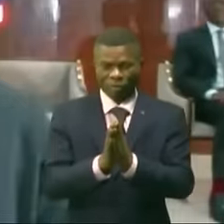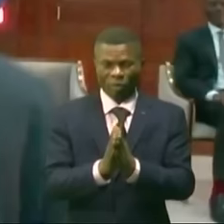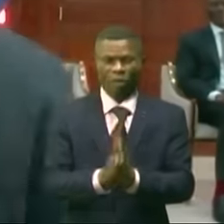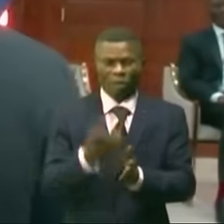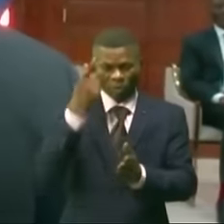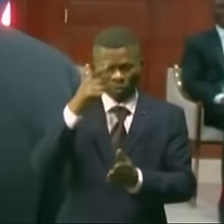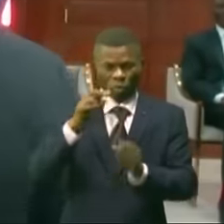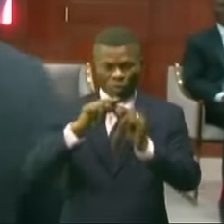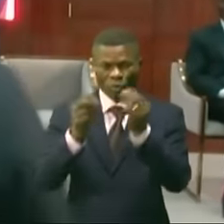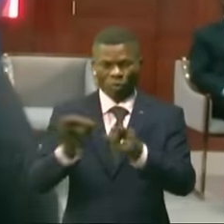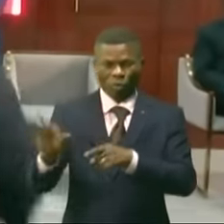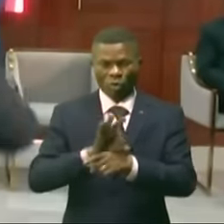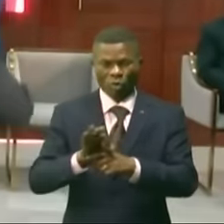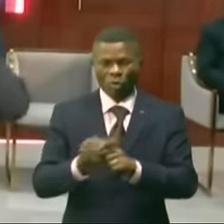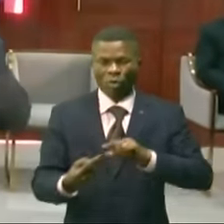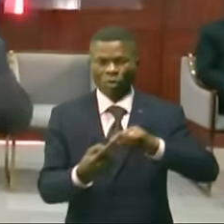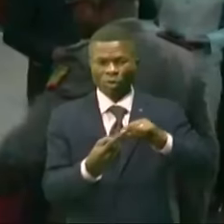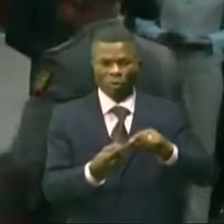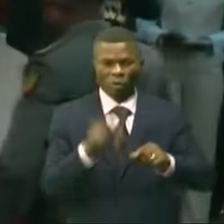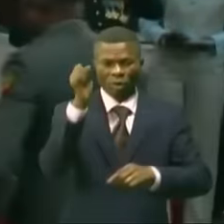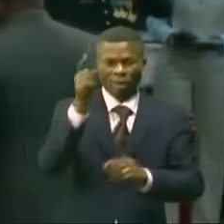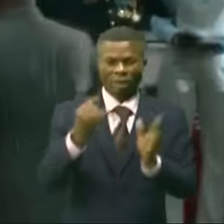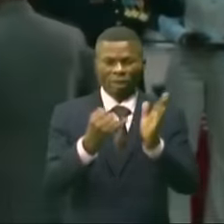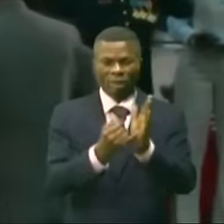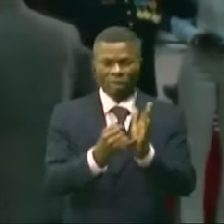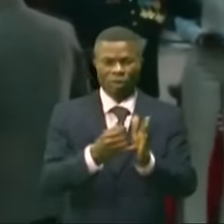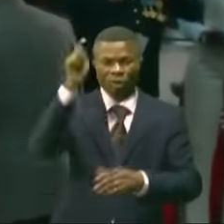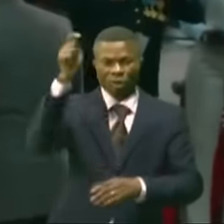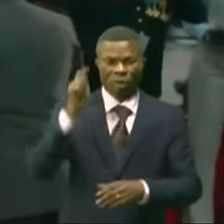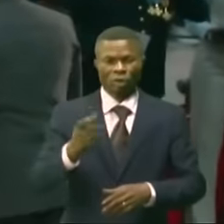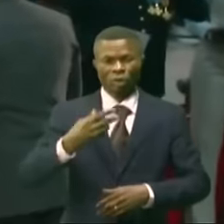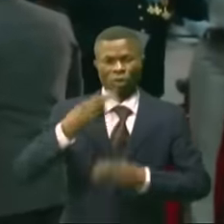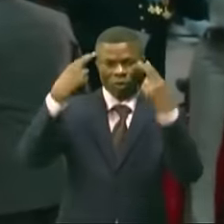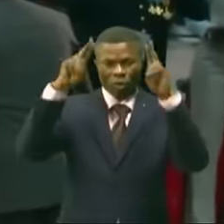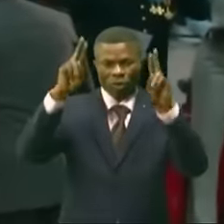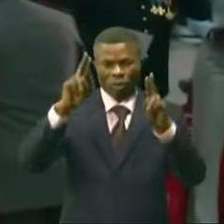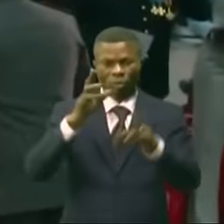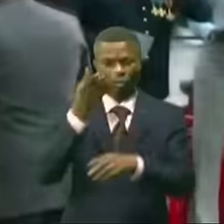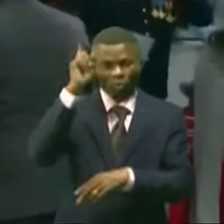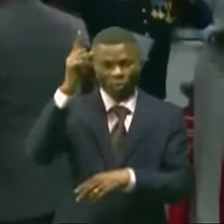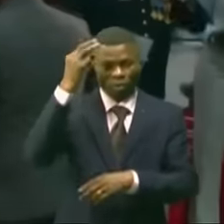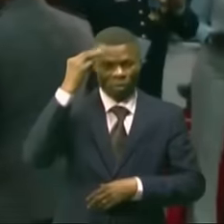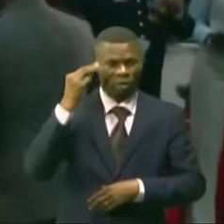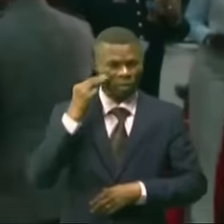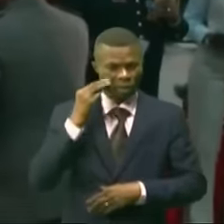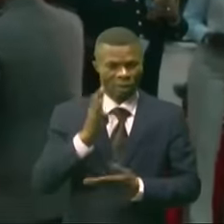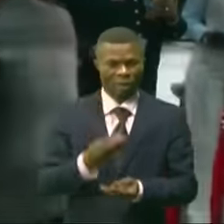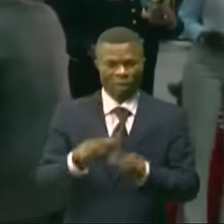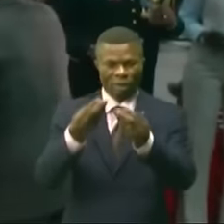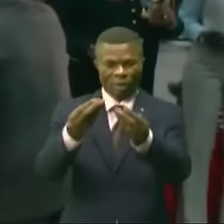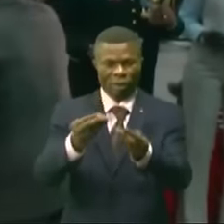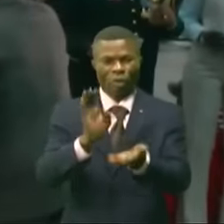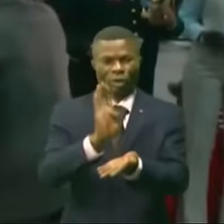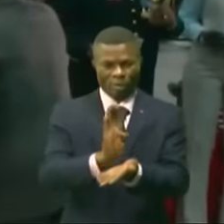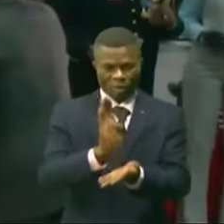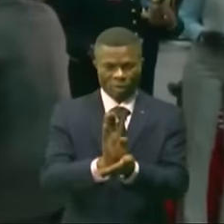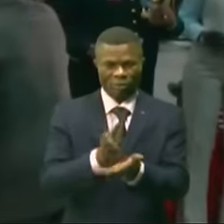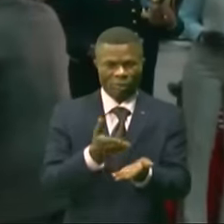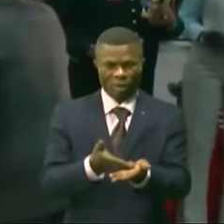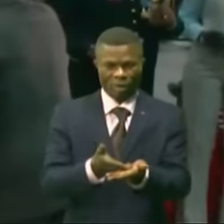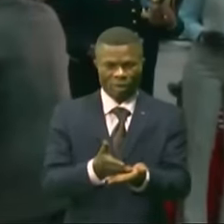pour ceux de la session spéciale et 36 L'Oréal militaire l'ont reçu des mains de la première ministre pour ceux de la